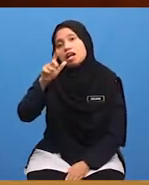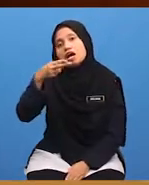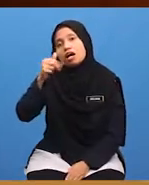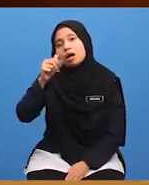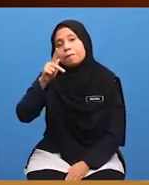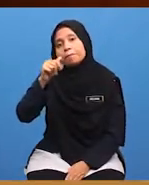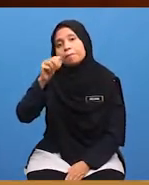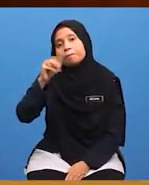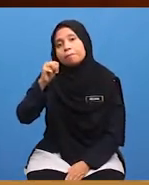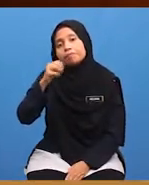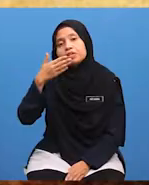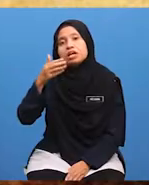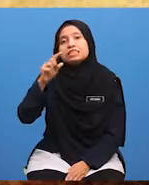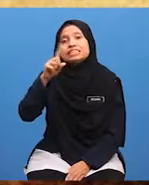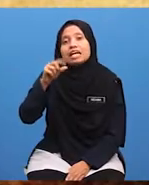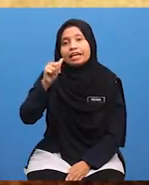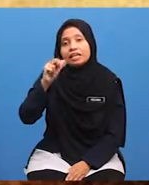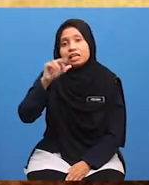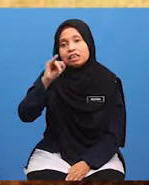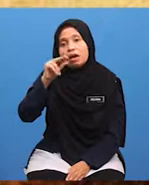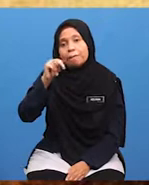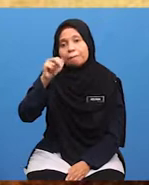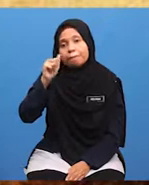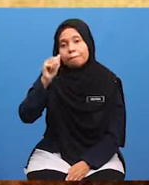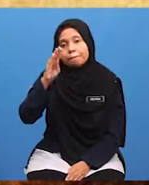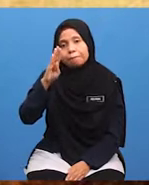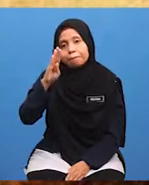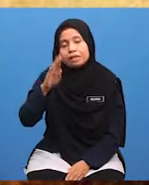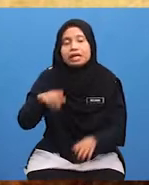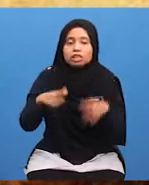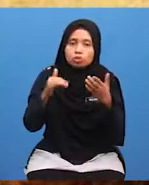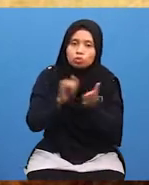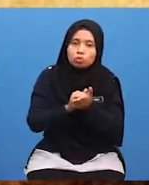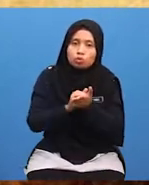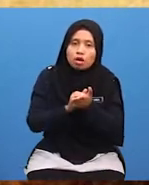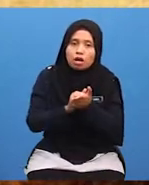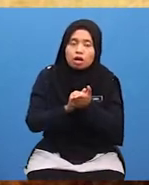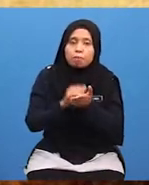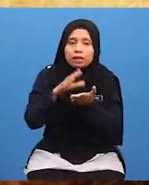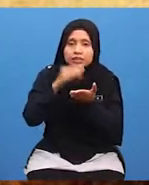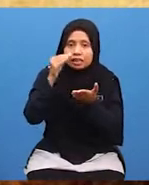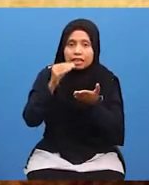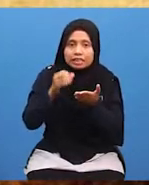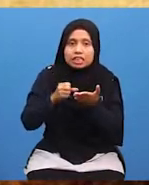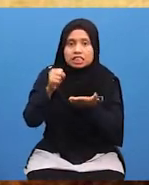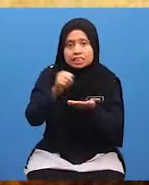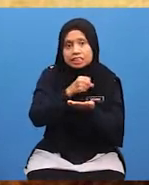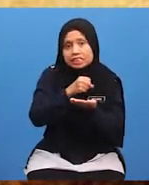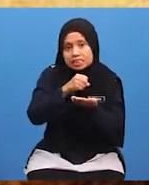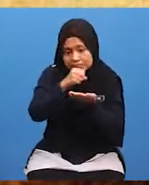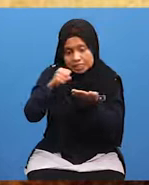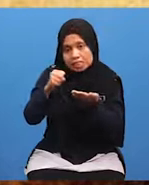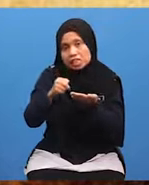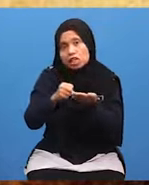dan Zainab Al-Adawiyah. Di samping itu juga pelajar, pengajian berkaitan seni iaitu seni ukir dan juga seni